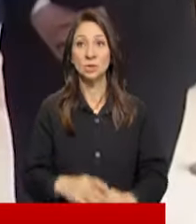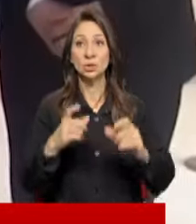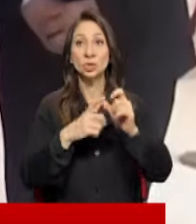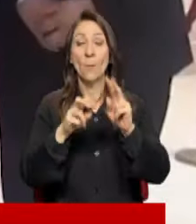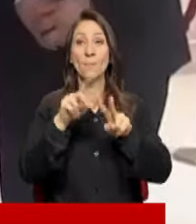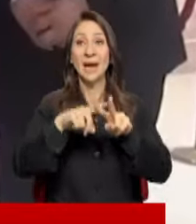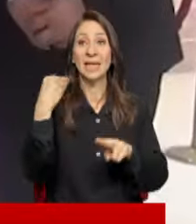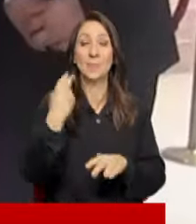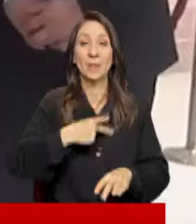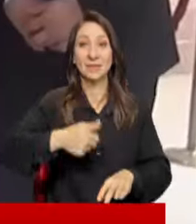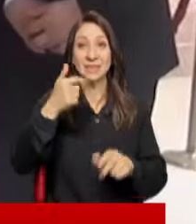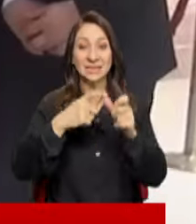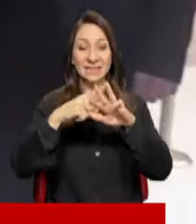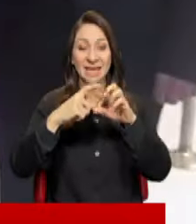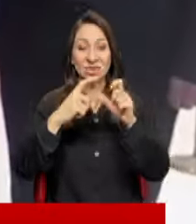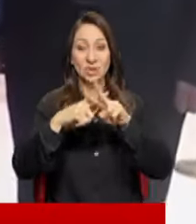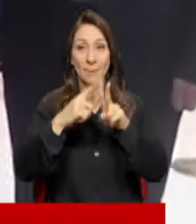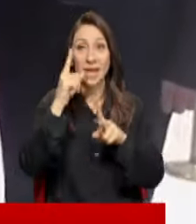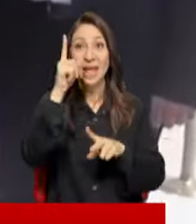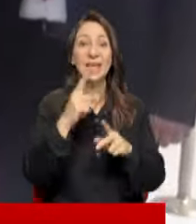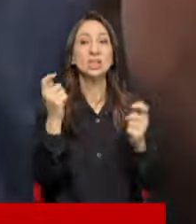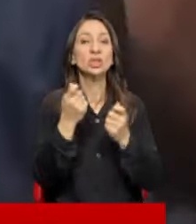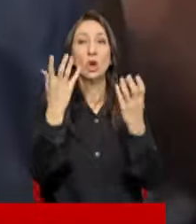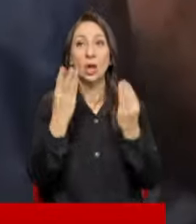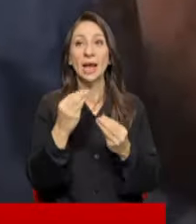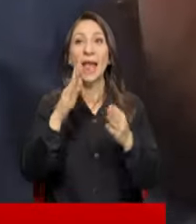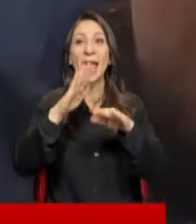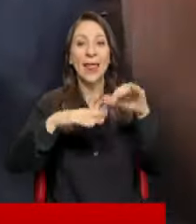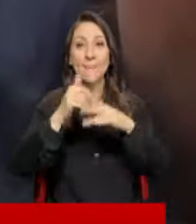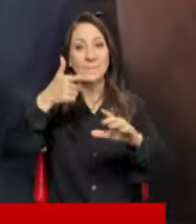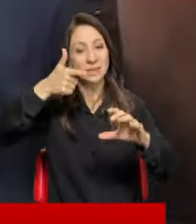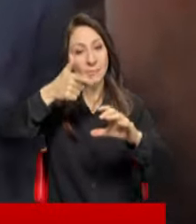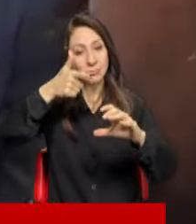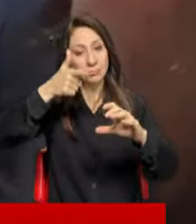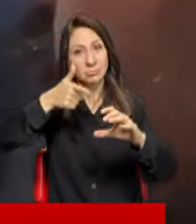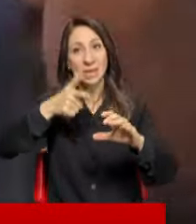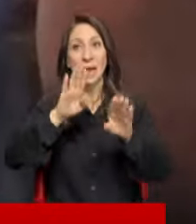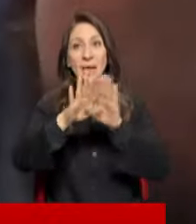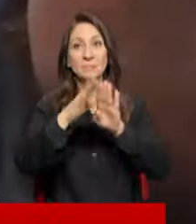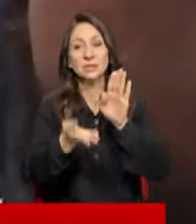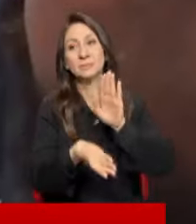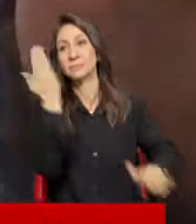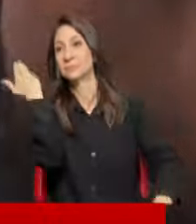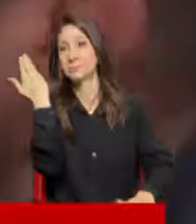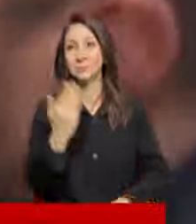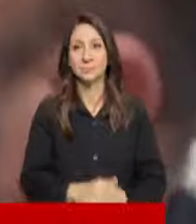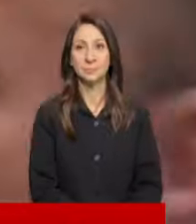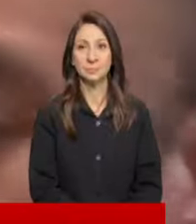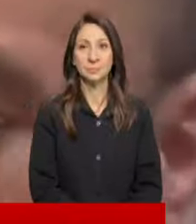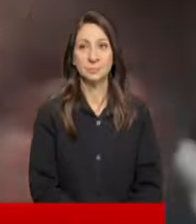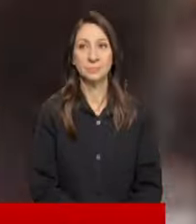Soma'nın yeni belediye başkanı Sercan Okur da ilk icraat olarak eline matkabı aldı, makam odasının kapısını yerinden